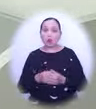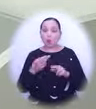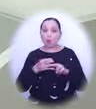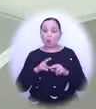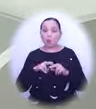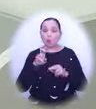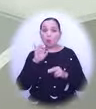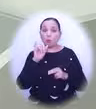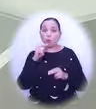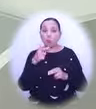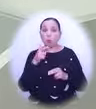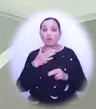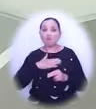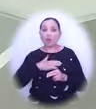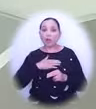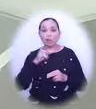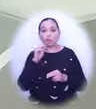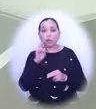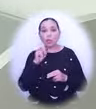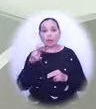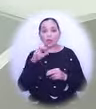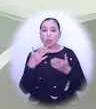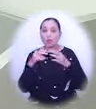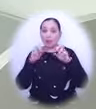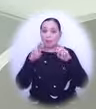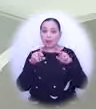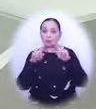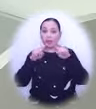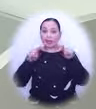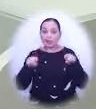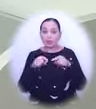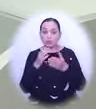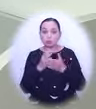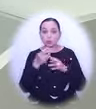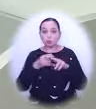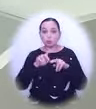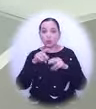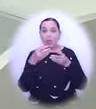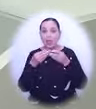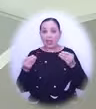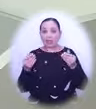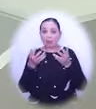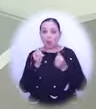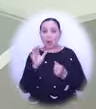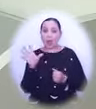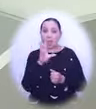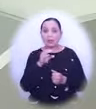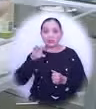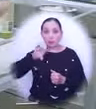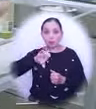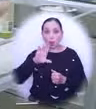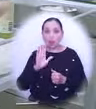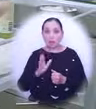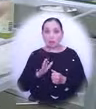Bug' vanochkada yoki maxsus idishimiz bor, shunda eritib olinadi. Hammasini